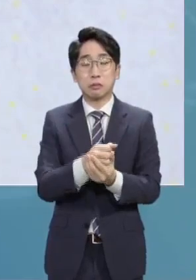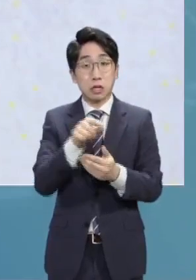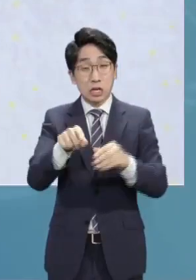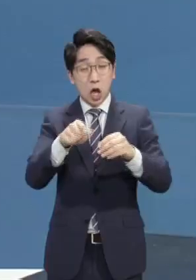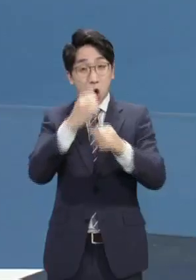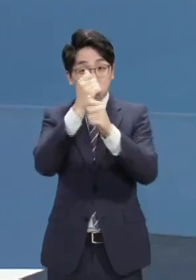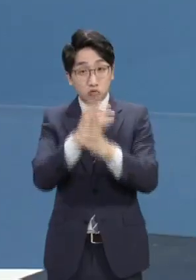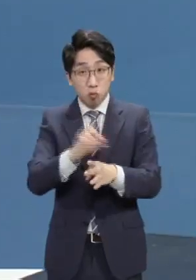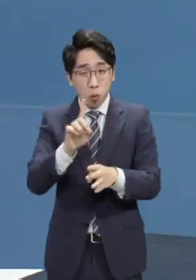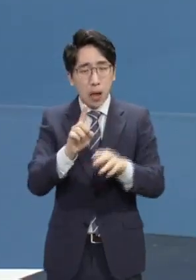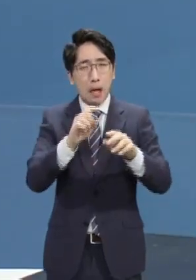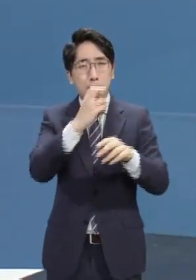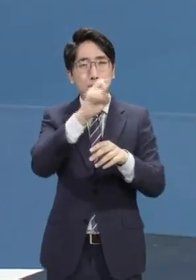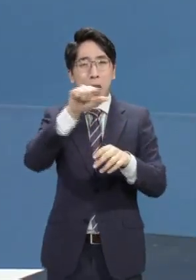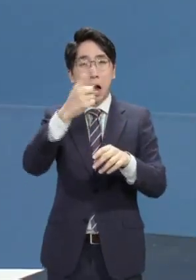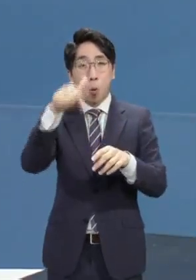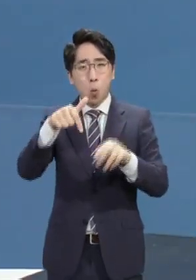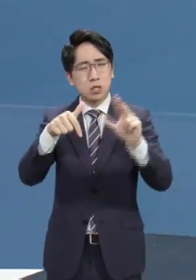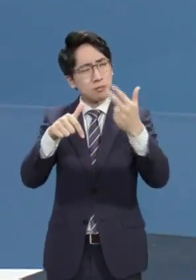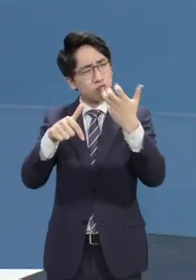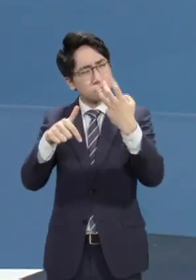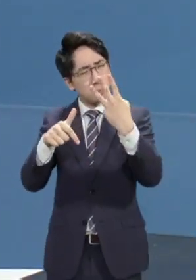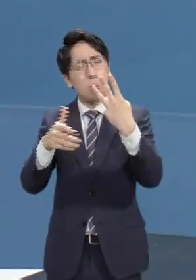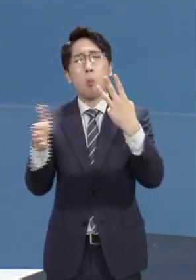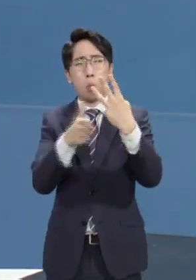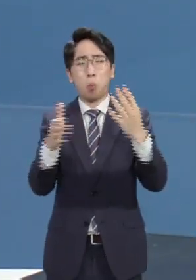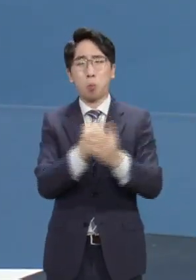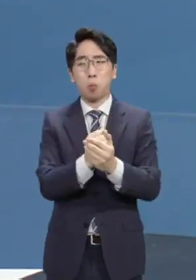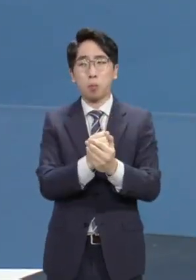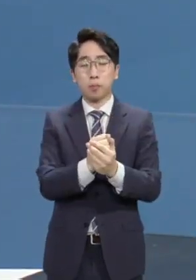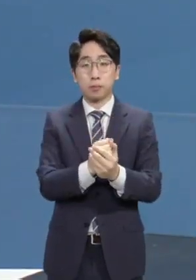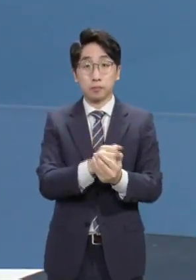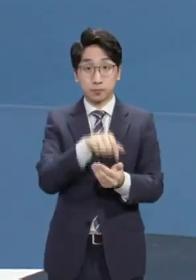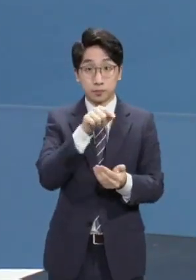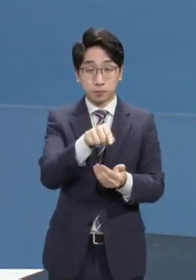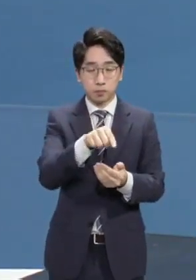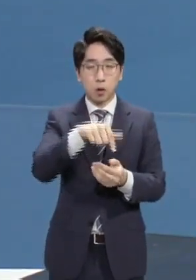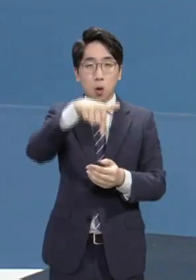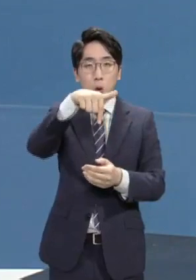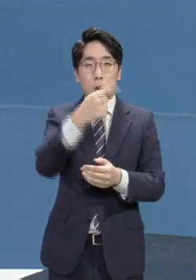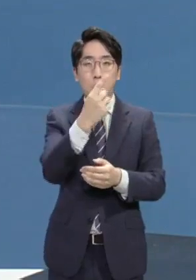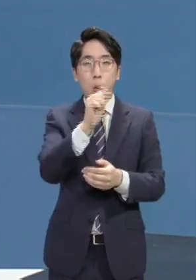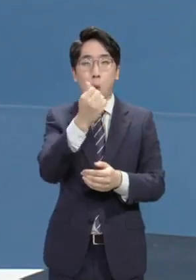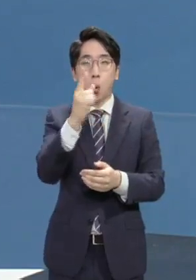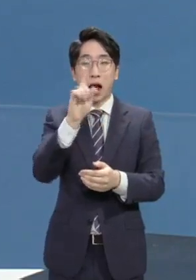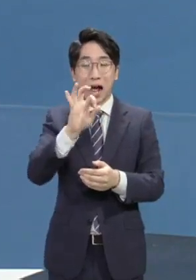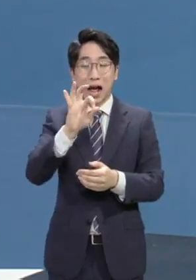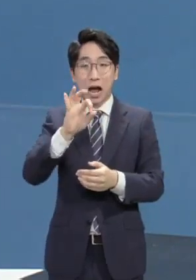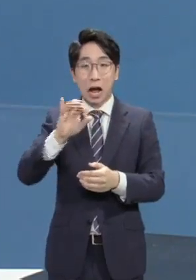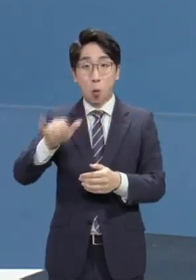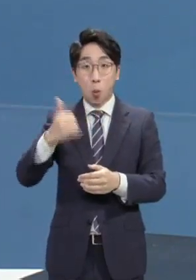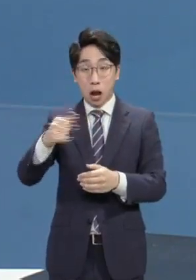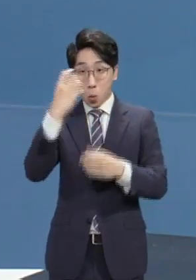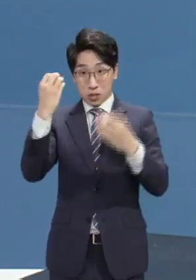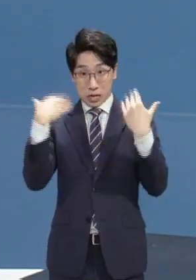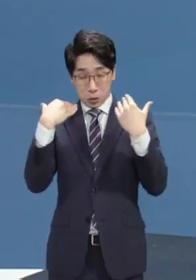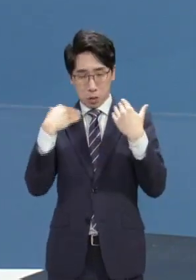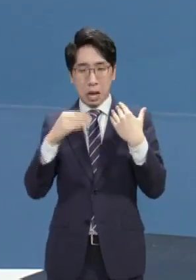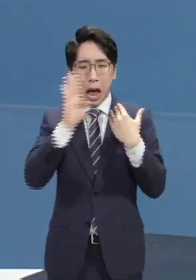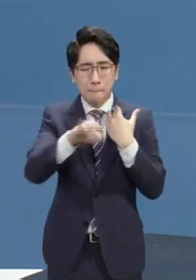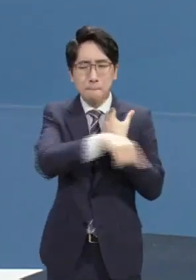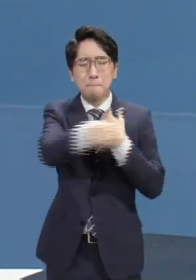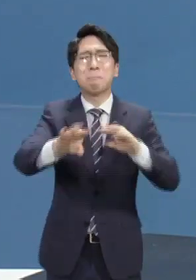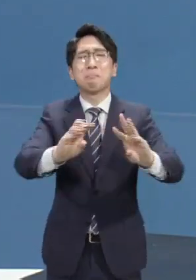6길 때인데요 0 업무 등 학교가 이자 마곡지구 로 이전을 한 곳이 있는데 바로 앞 땅입니다 이 부지는 한때